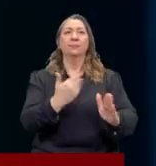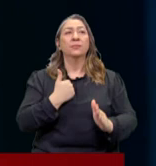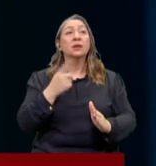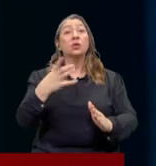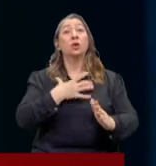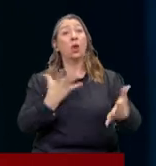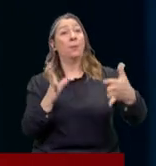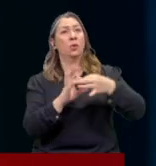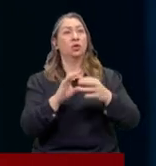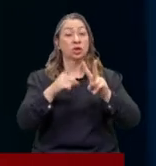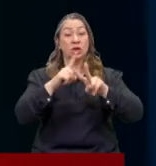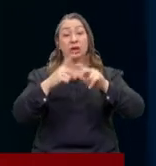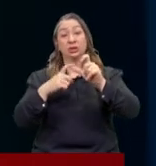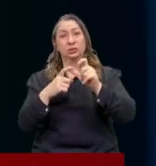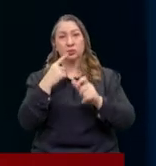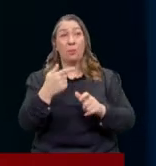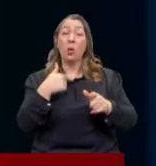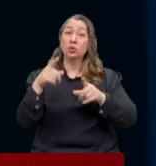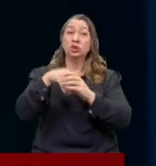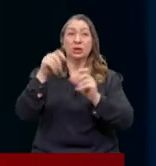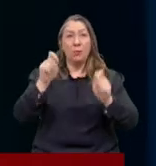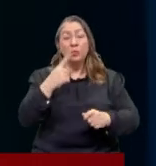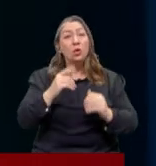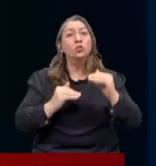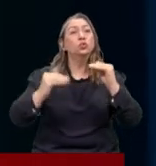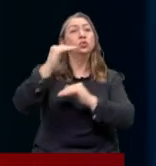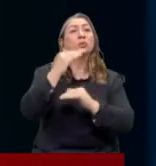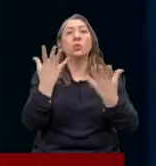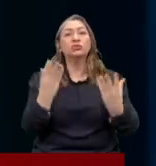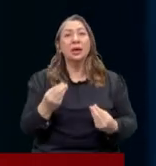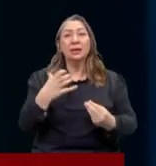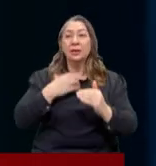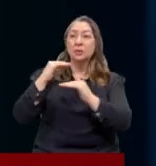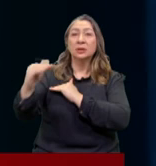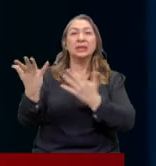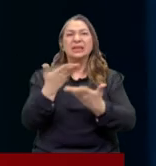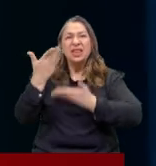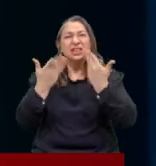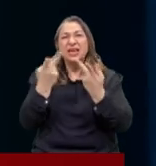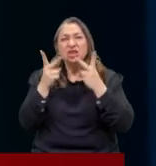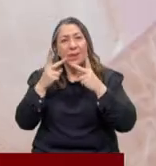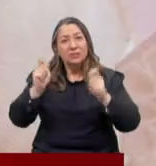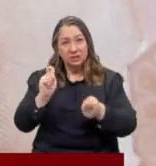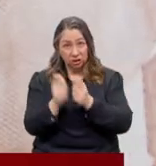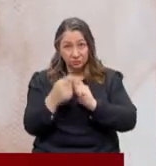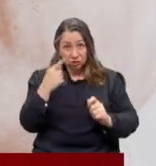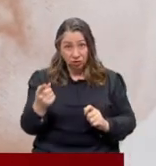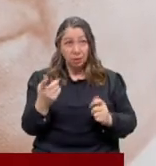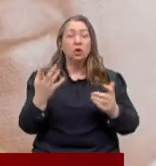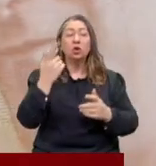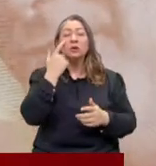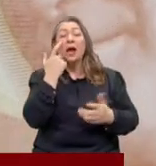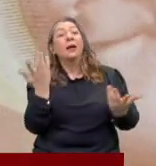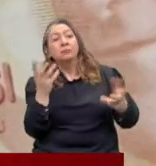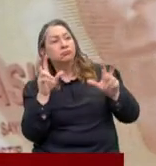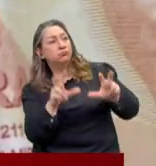kendini öyle bağlıyor ki. Yani Nas diyor, ben onun için yapıyorum diyor. Peki yükseltince ne olacak? Kendi kitlesine ne diyecek? Nasıl anlatacak bu? Nas değişti mi diyecek? Gözler, Ocak ayı